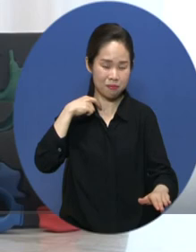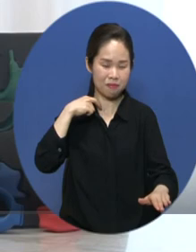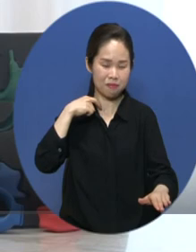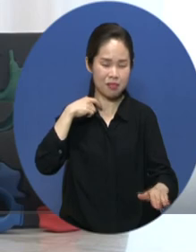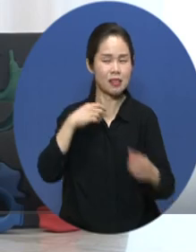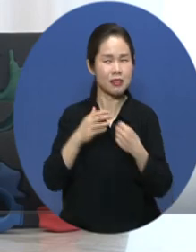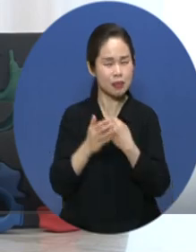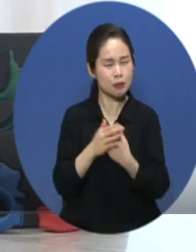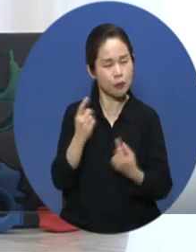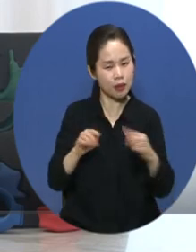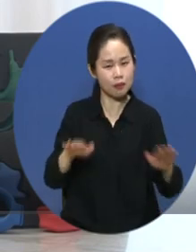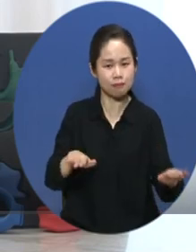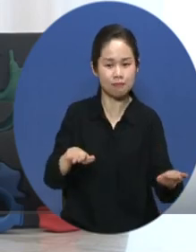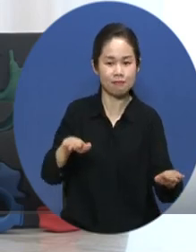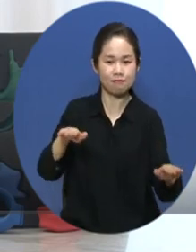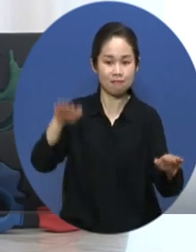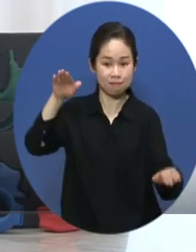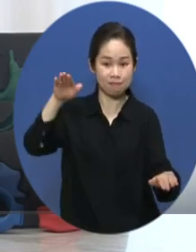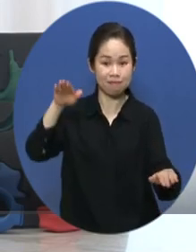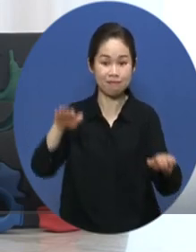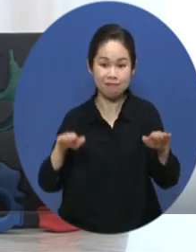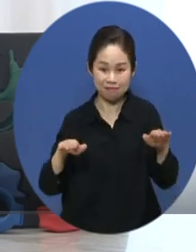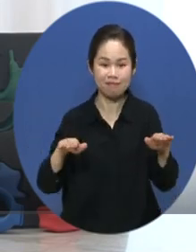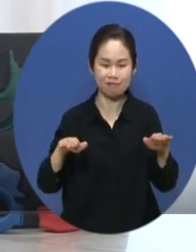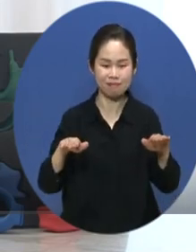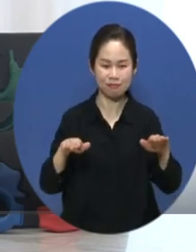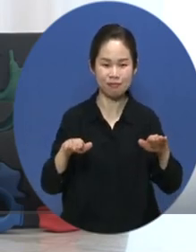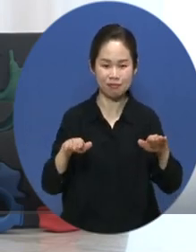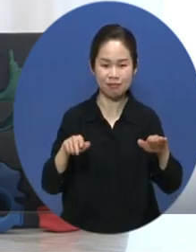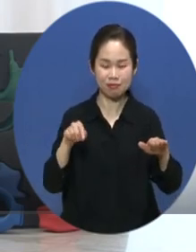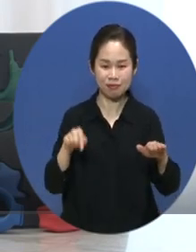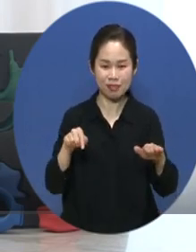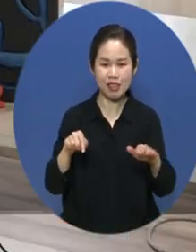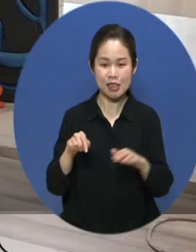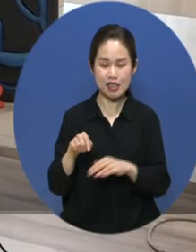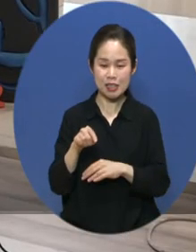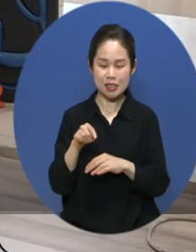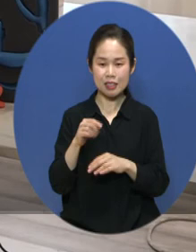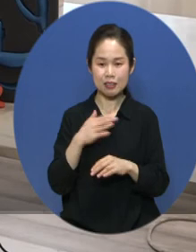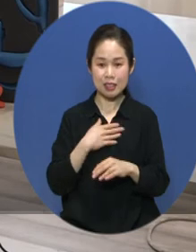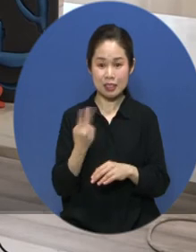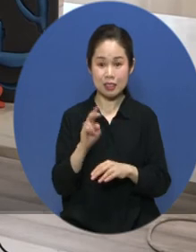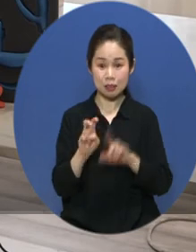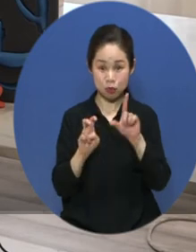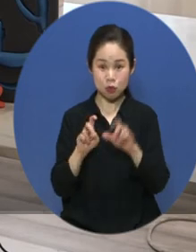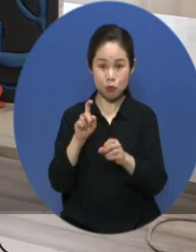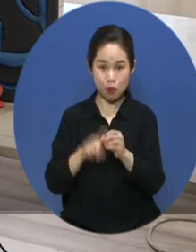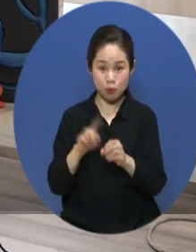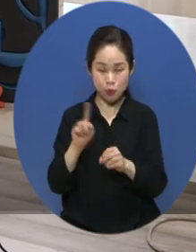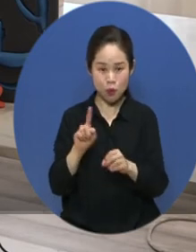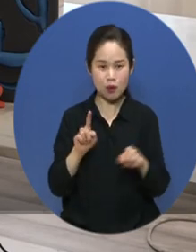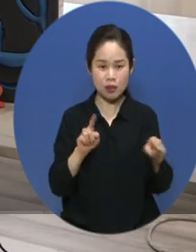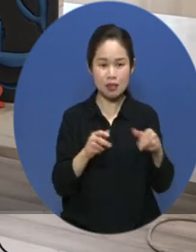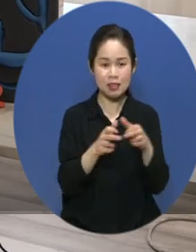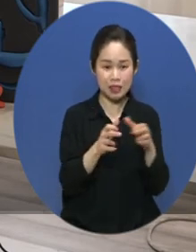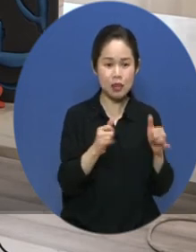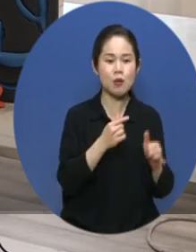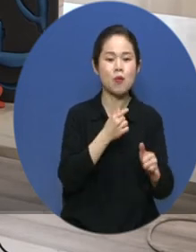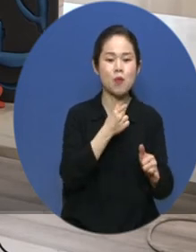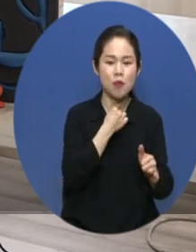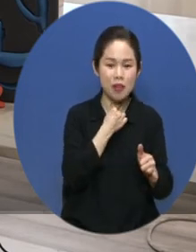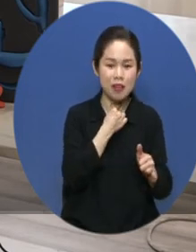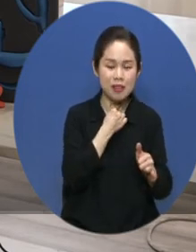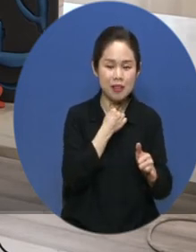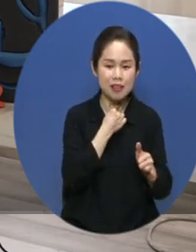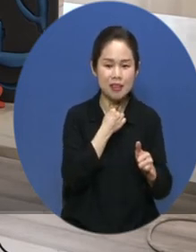통해서 저희가 이제 2020년의 목표 중에 하나가 장애인들이 원하는 보조기구를 장애인들이 만들 수